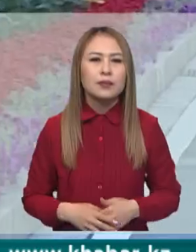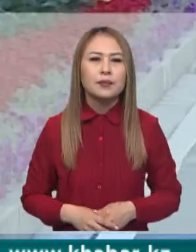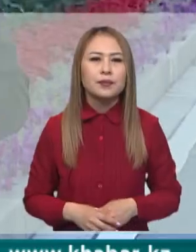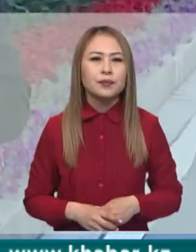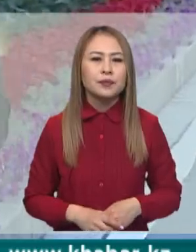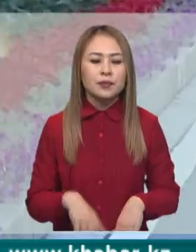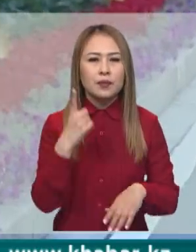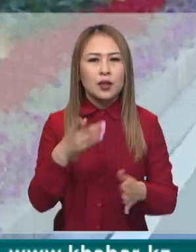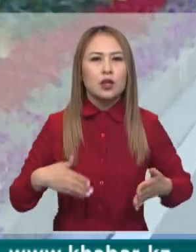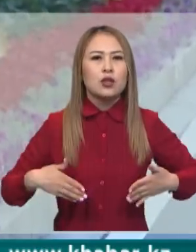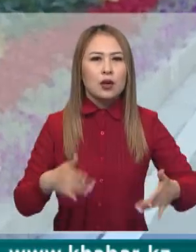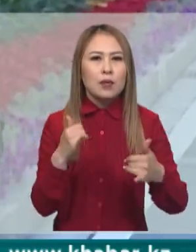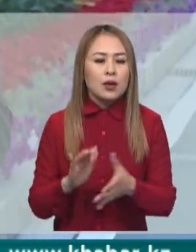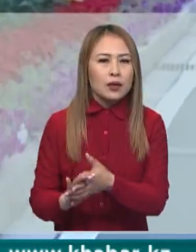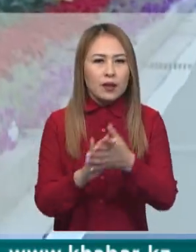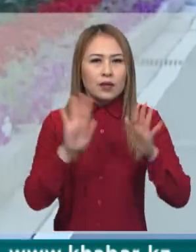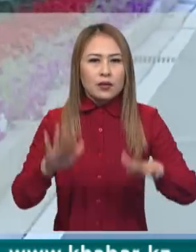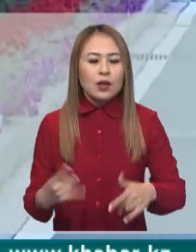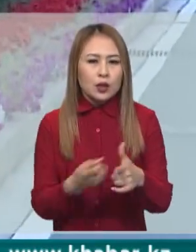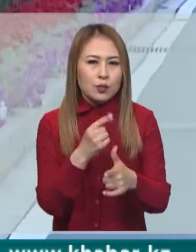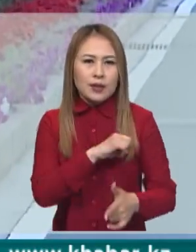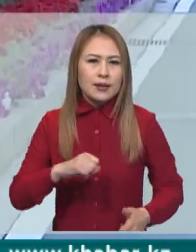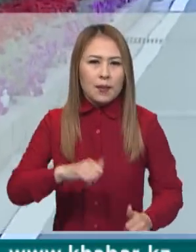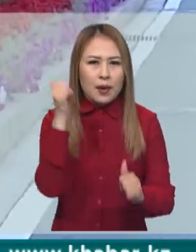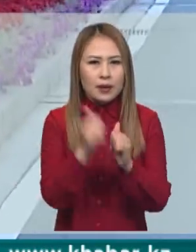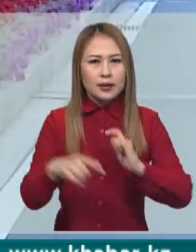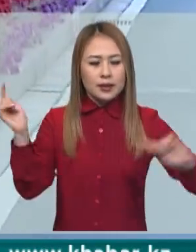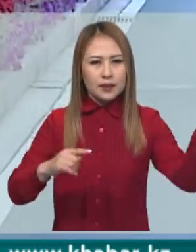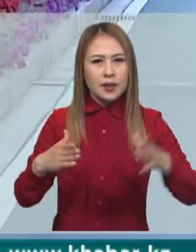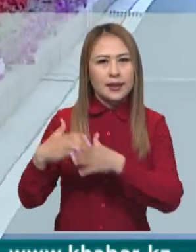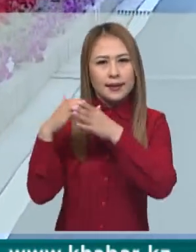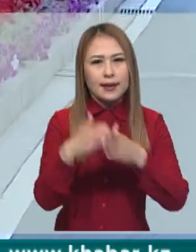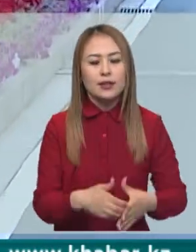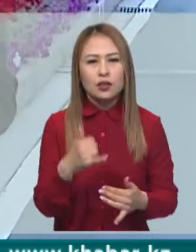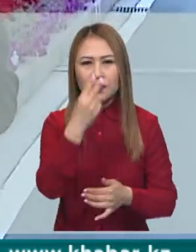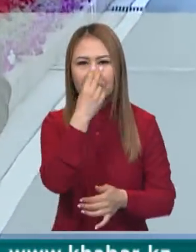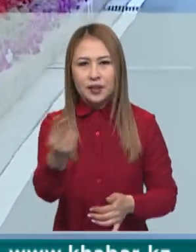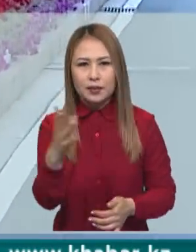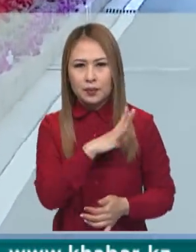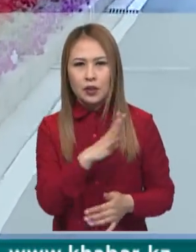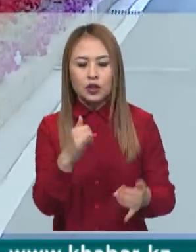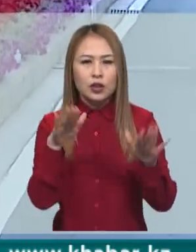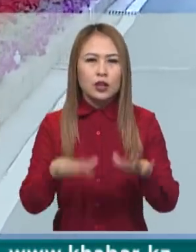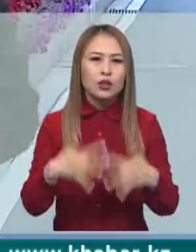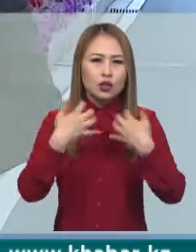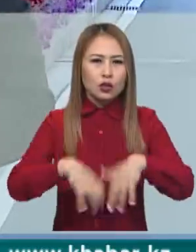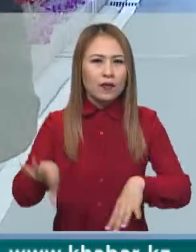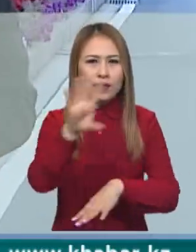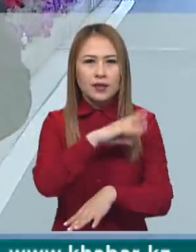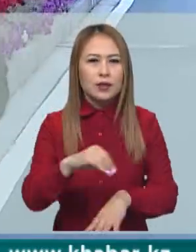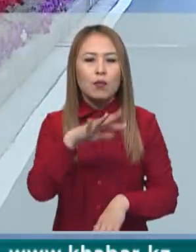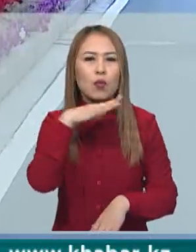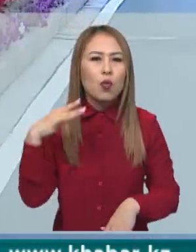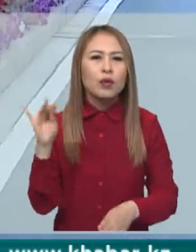Бір белдеу бір жол форумының басталар сәті. Жер жаһанның әр қиырынан делегация өкілдерінің келіп жатқан кезі. Олардың санында шек жоқ. Қытай